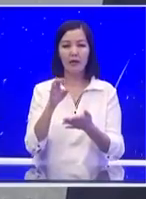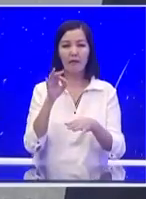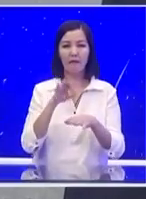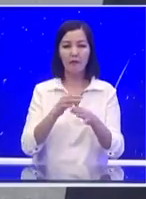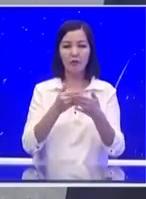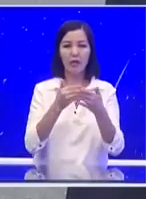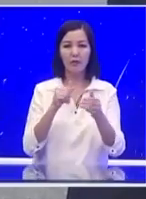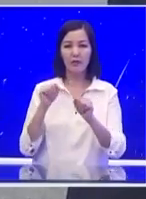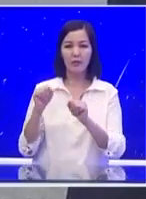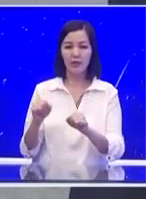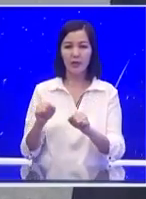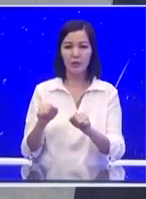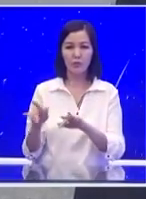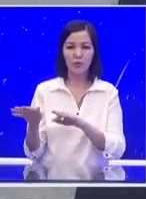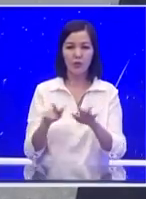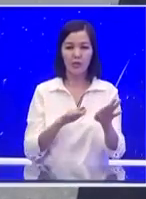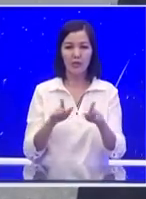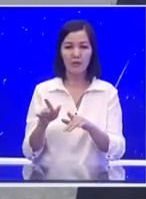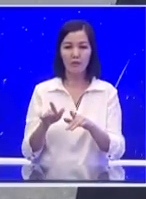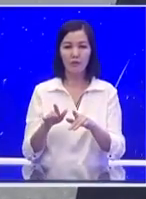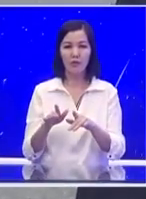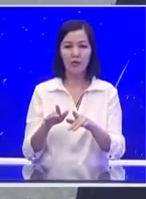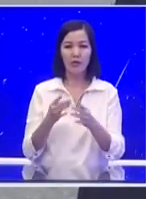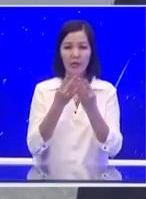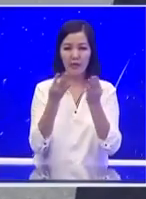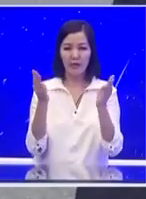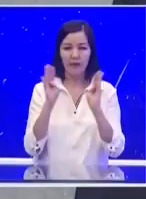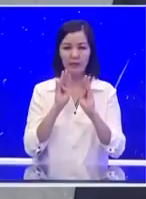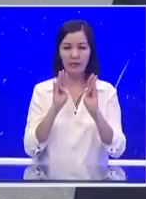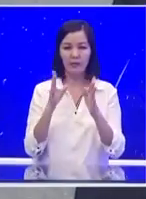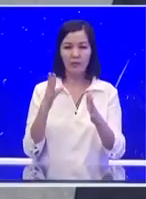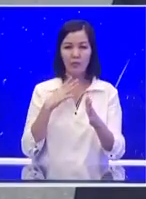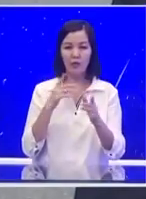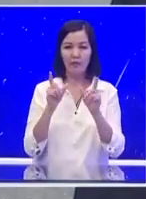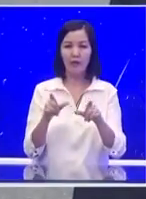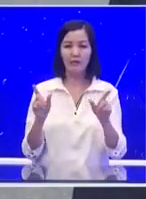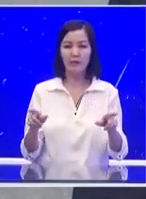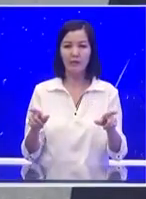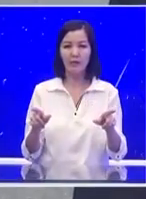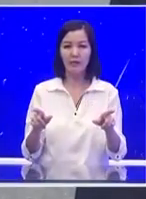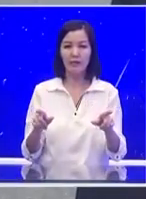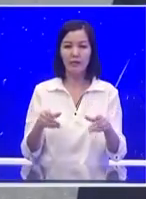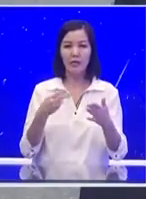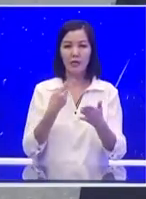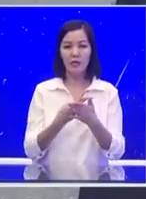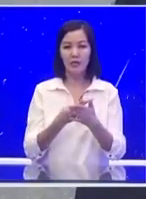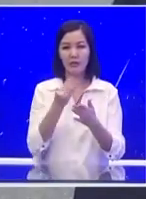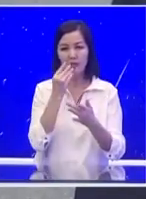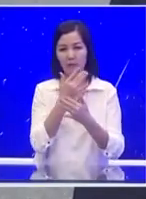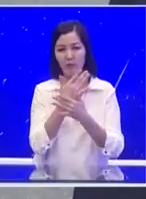мақсатында Достық кентінде карантинде болған азаматтардың жатын орны, ішетін